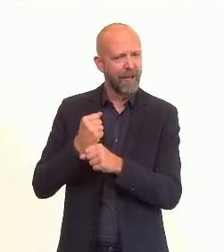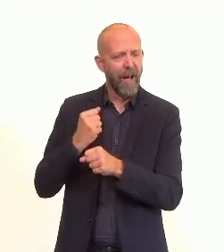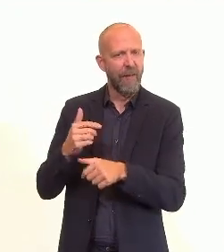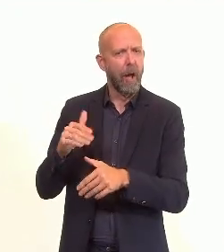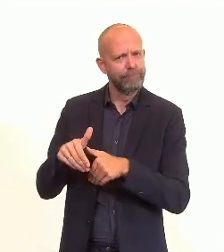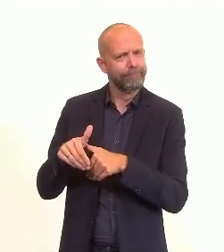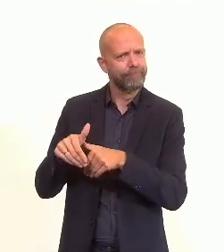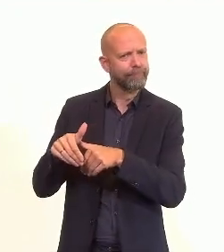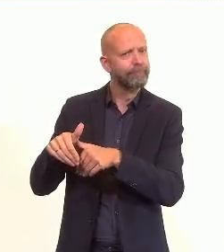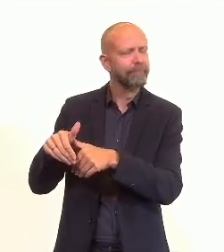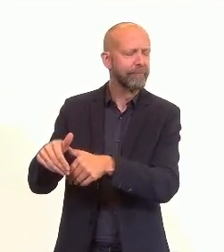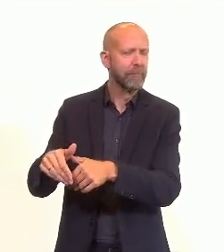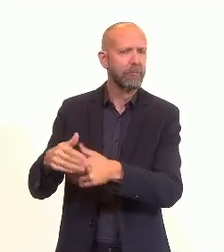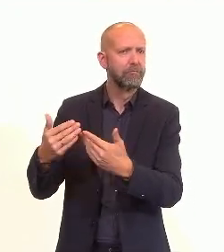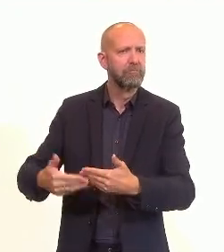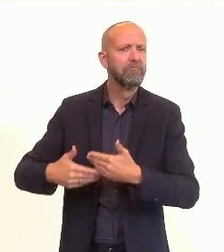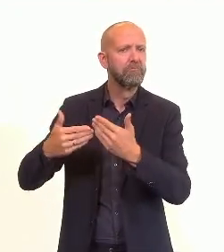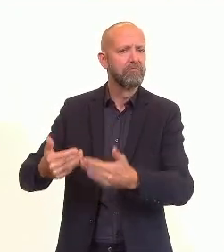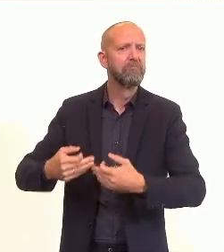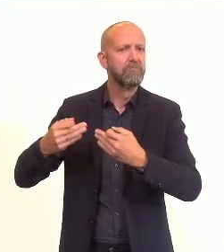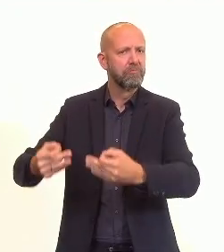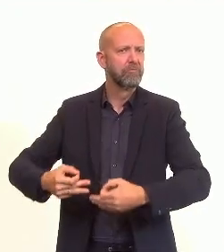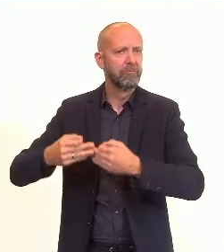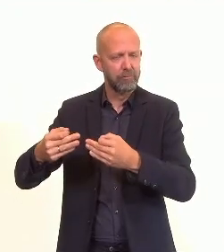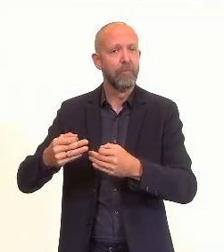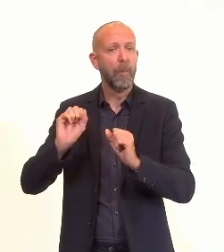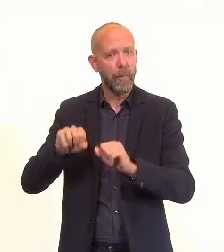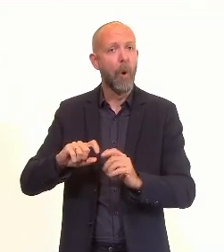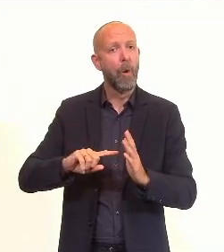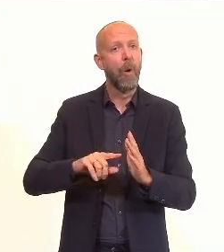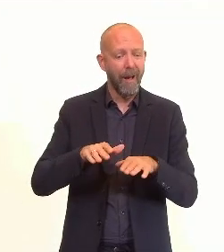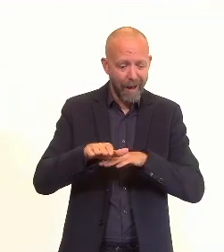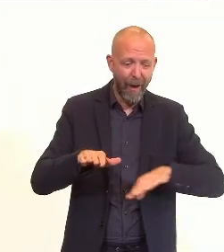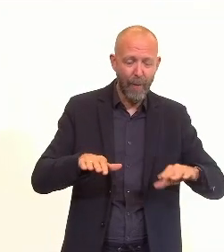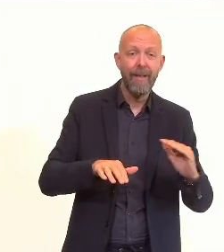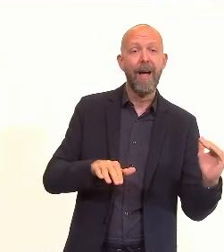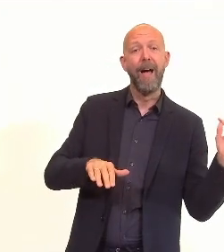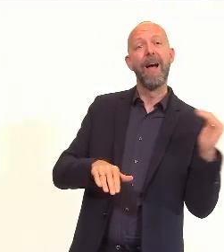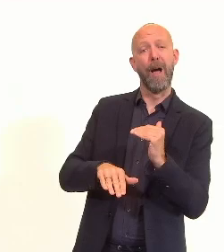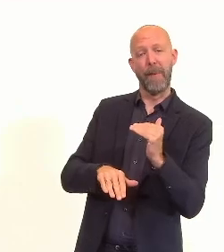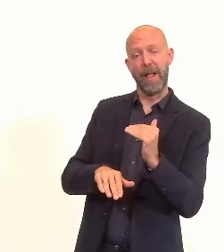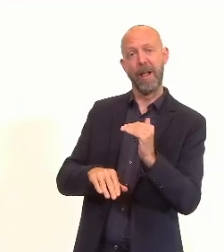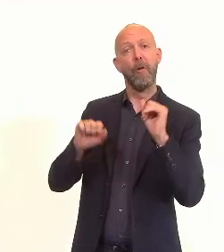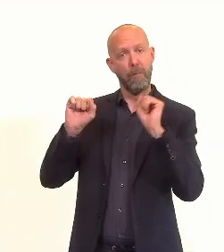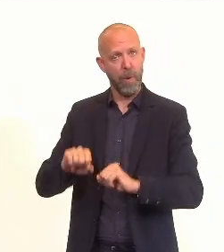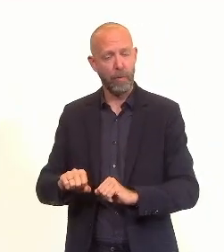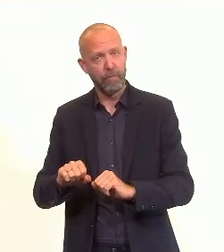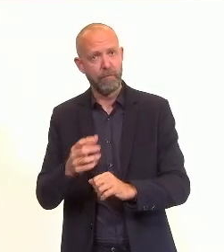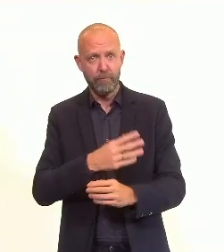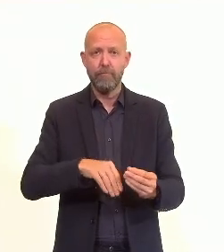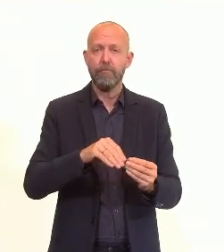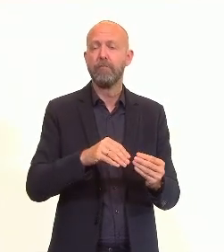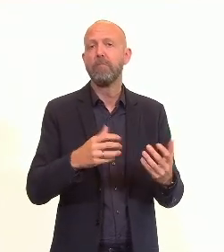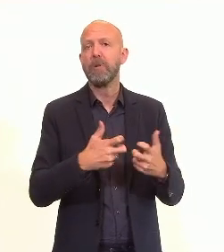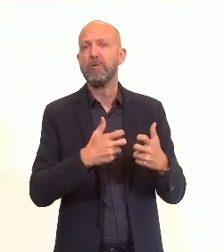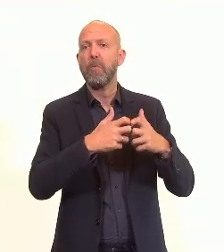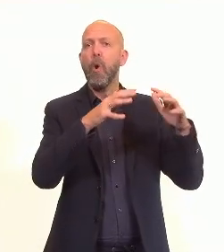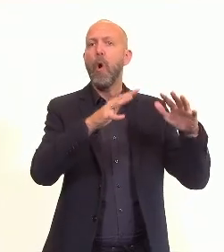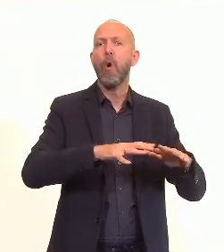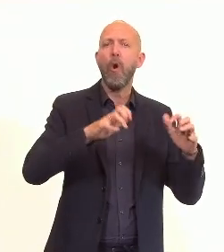va dire, maintenant sont rentrés dans les us et coutumes des structures qui y participent. Il va y avoir peut-être le Congrès des âges et